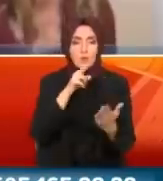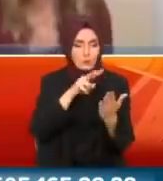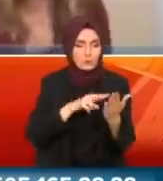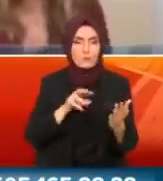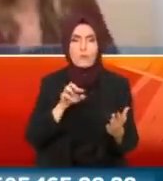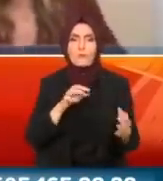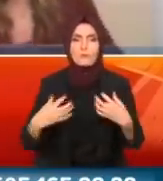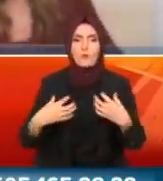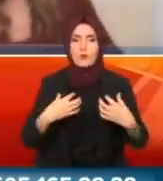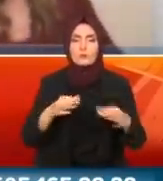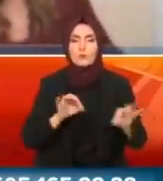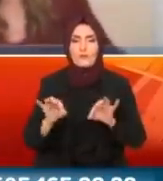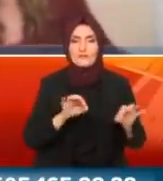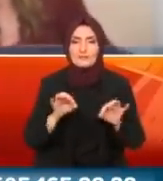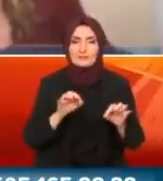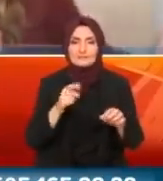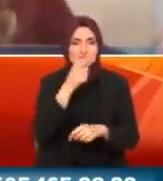kapıldı.